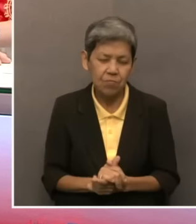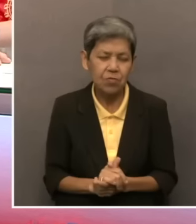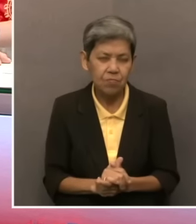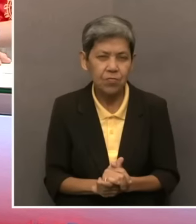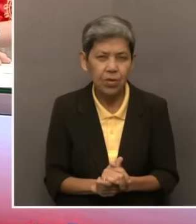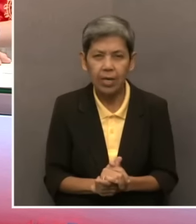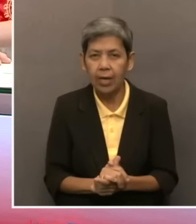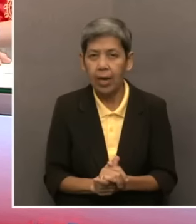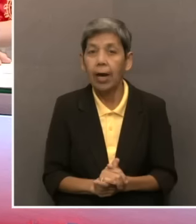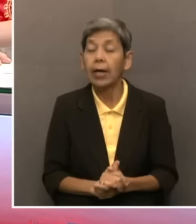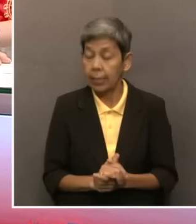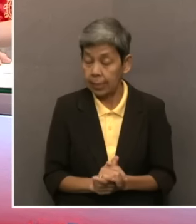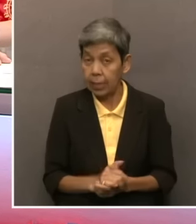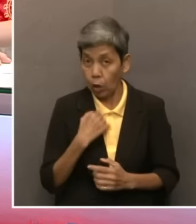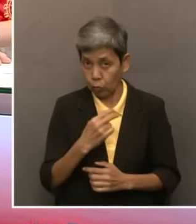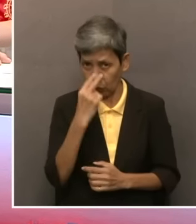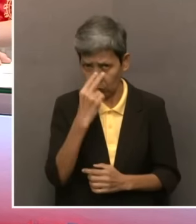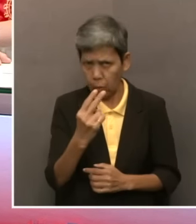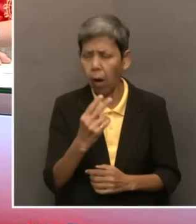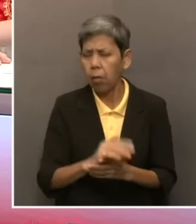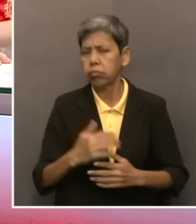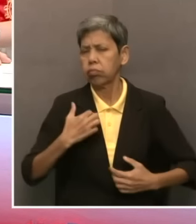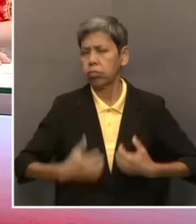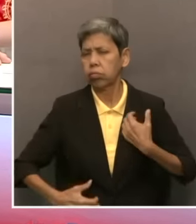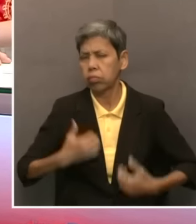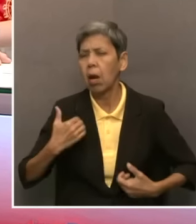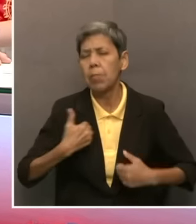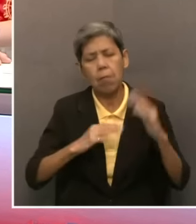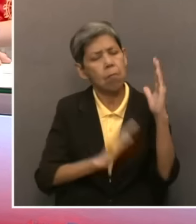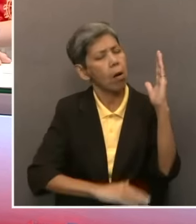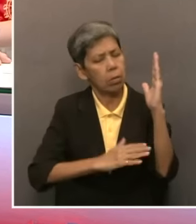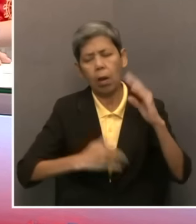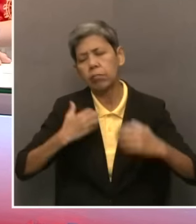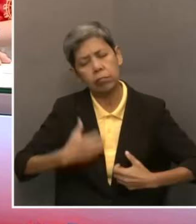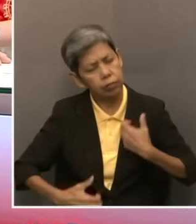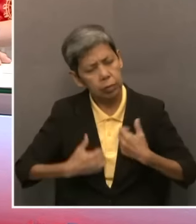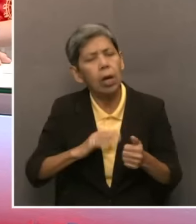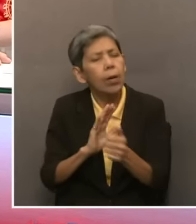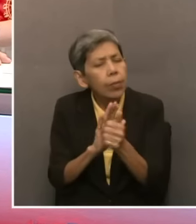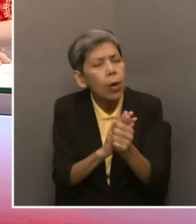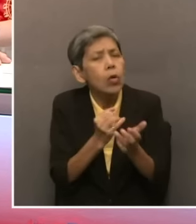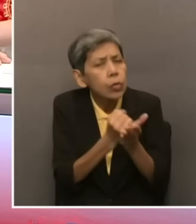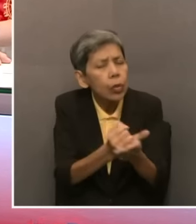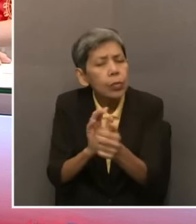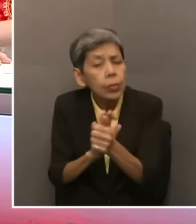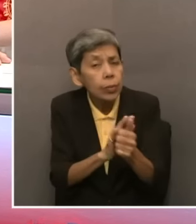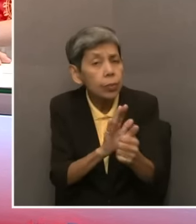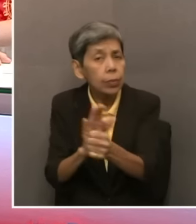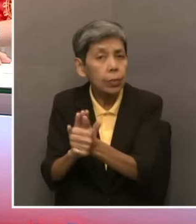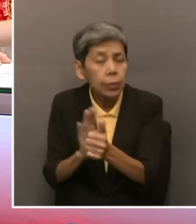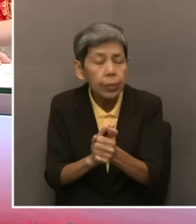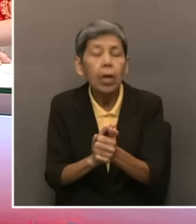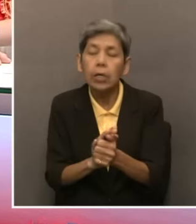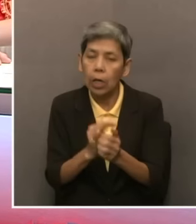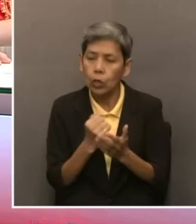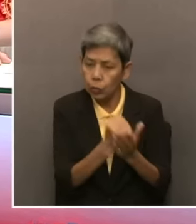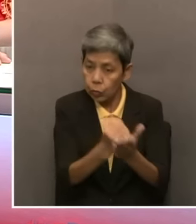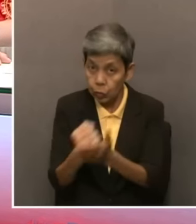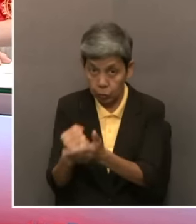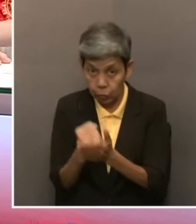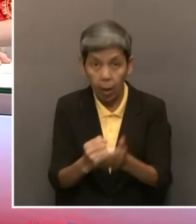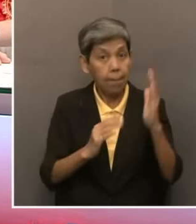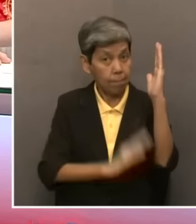แต่ก็อย่าลืมนะครับที่จะดูถึงความเดือดร้อนของพี่น้องภาคใต้ด้วยยังคงต้องส่งกำลังใจนะครับแล้วก็รวมไปถึงมาตรการฟื้นฟูที่พี่